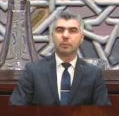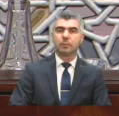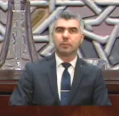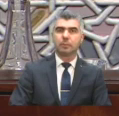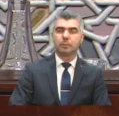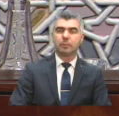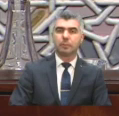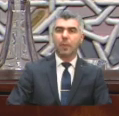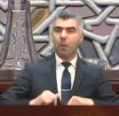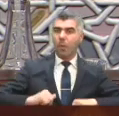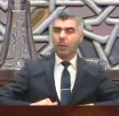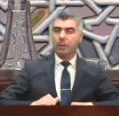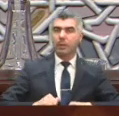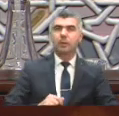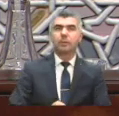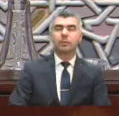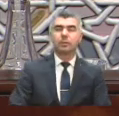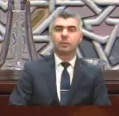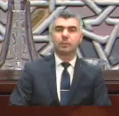يلا تفضلي.